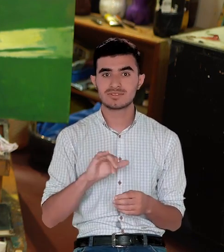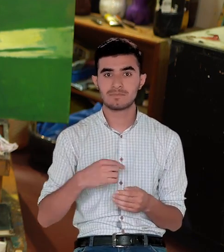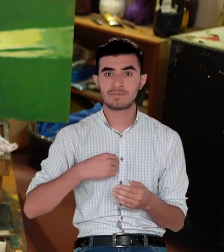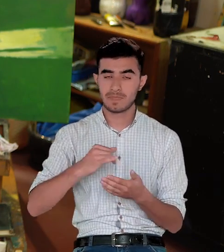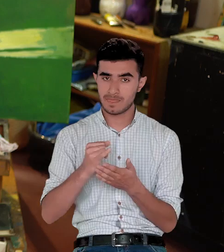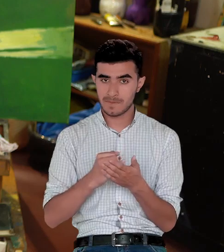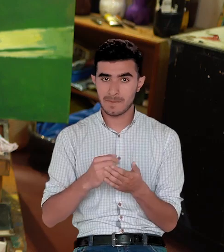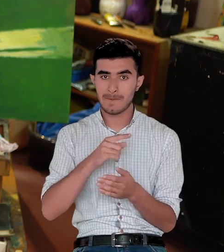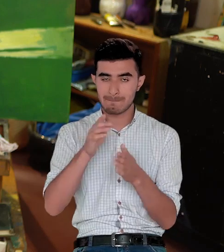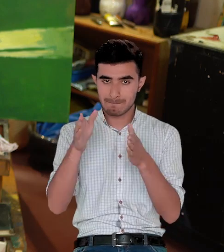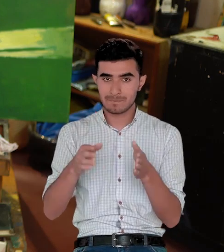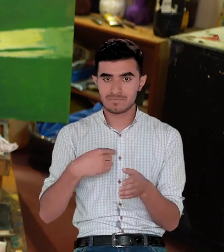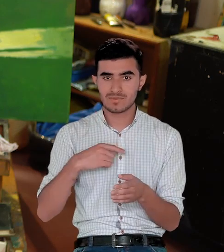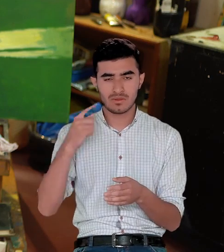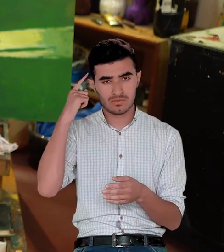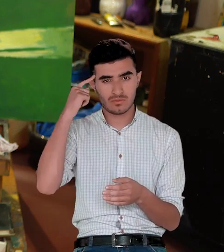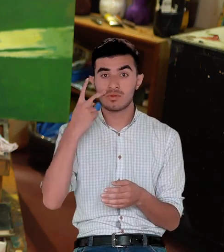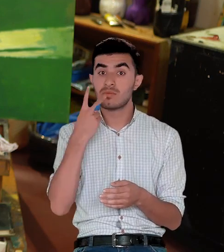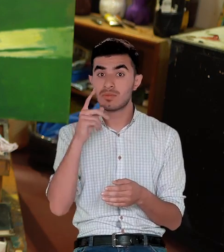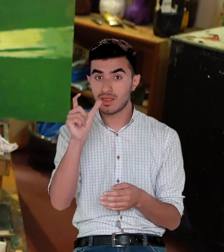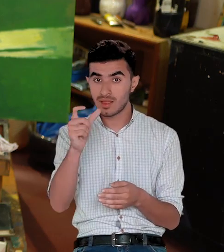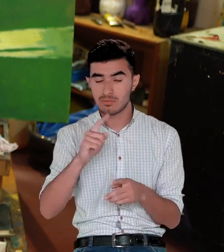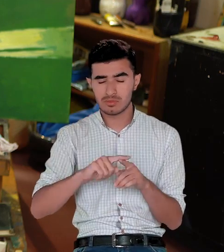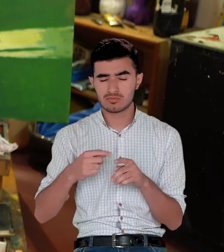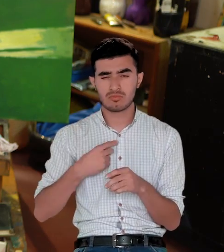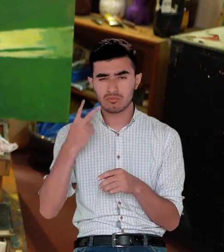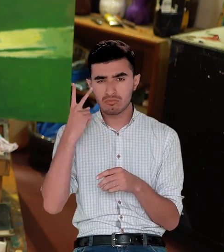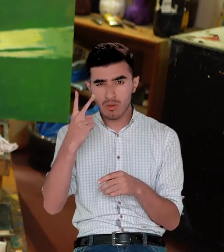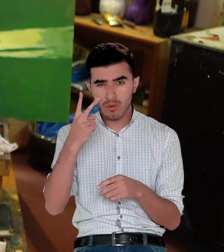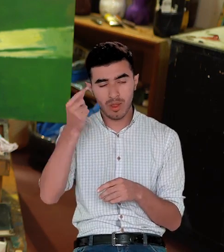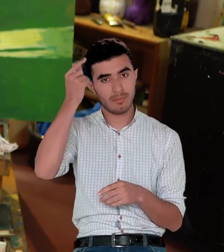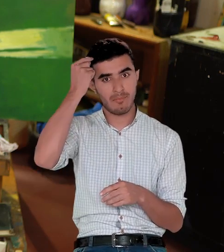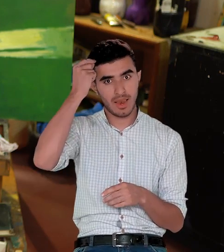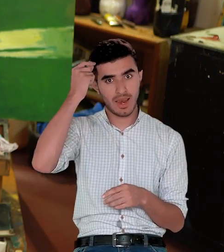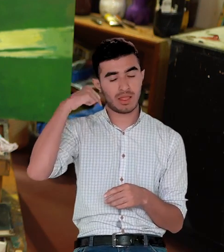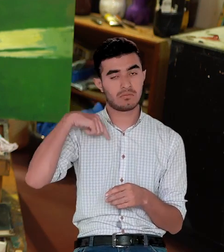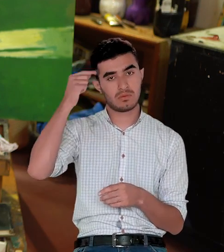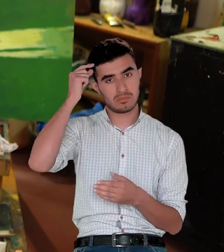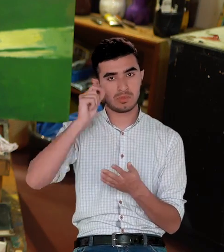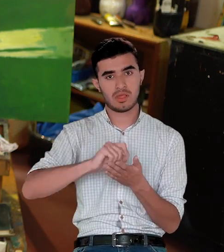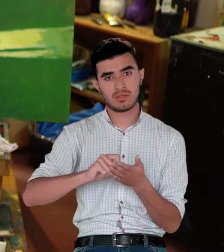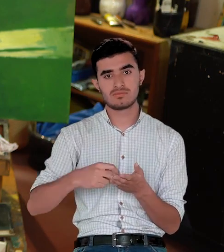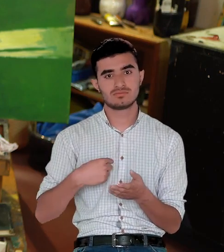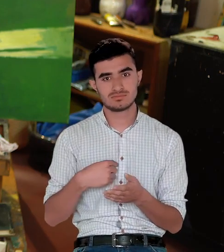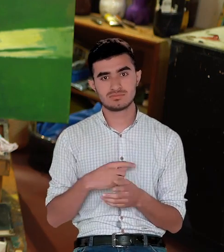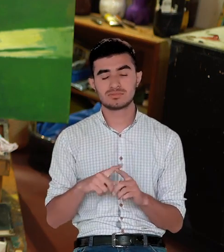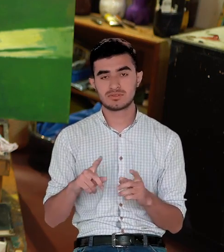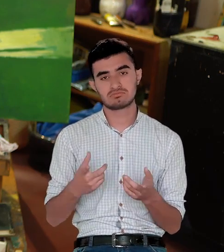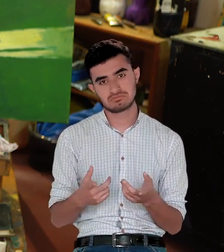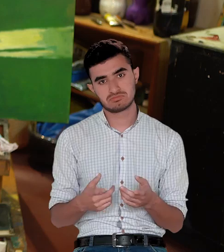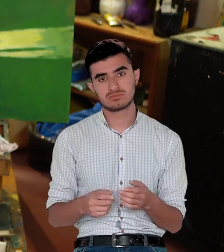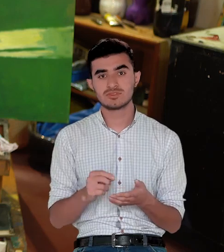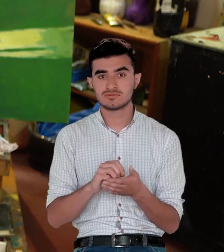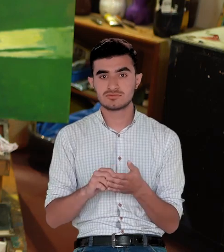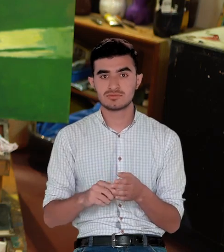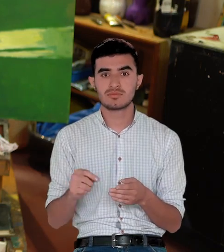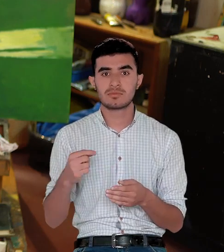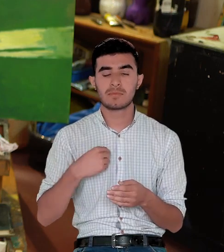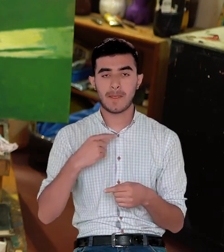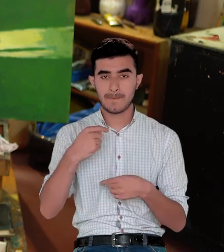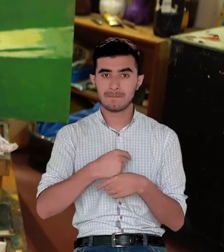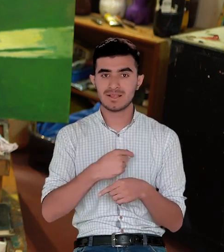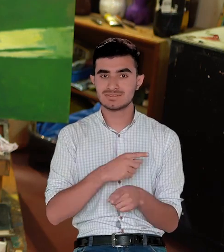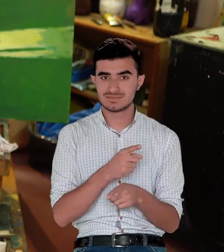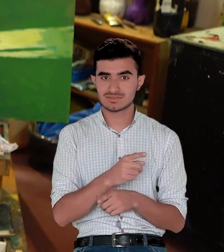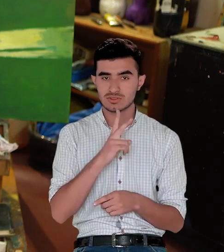ہوئے ایک کوئین جو ہے اس کو بلیک سمجھ کے کر رہا تھا. تو اس طرح کرتے میرے ساتھ ہوتا رہا. وہ خبر جو ہے وہ میری